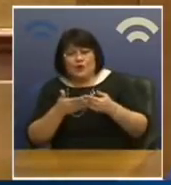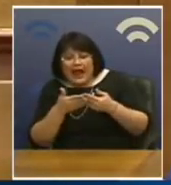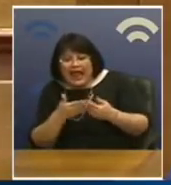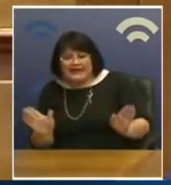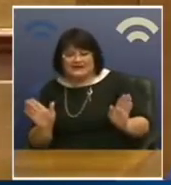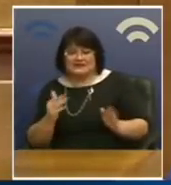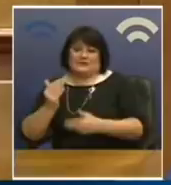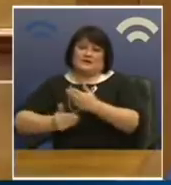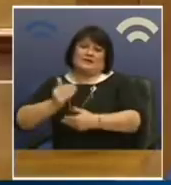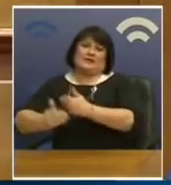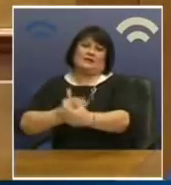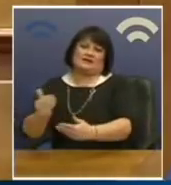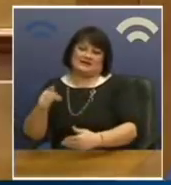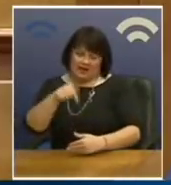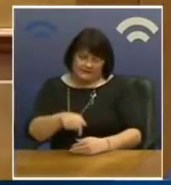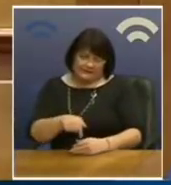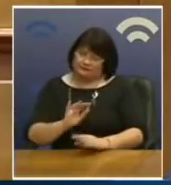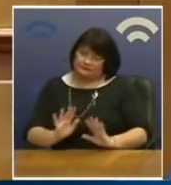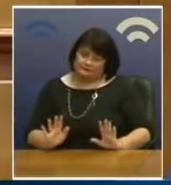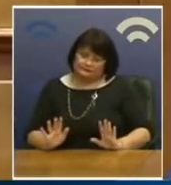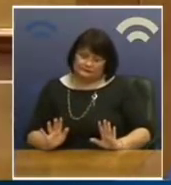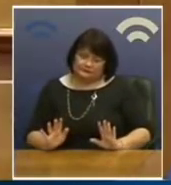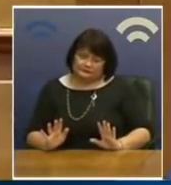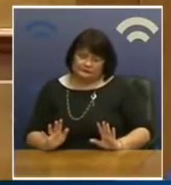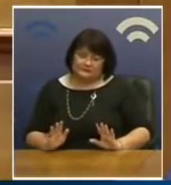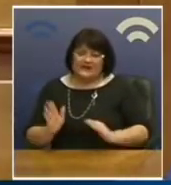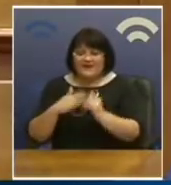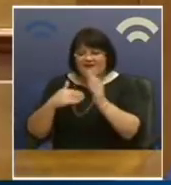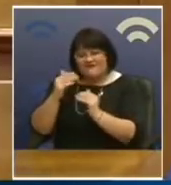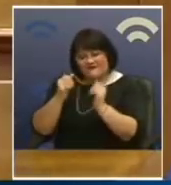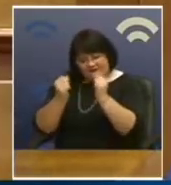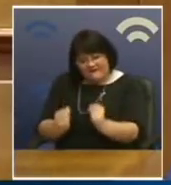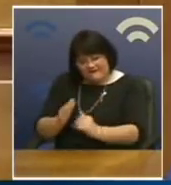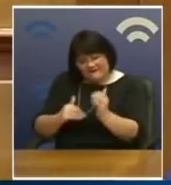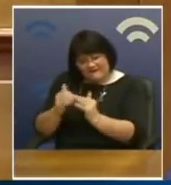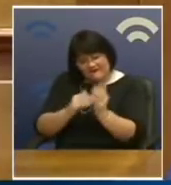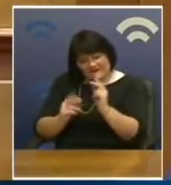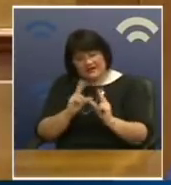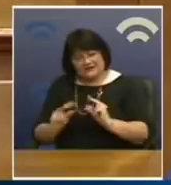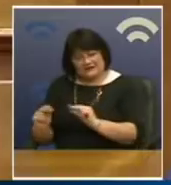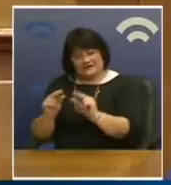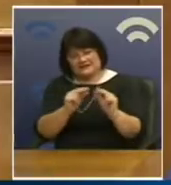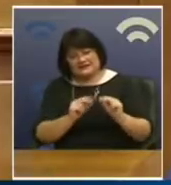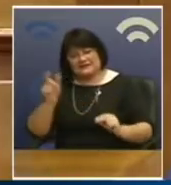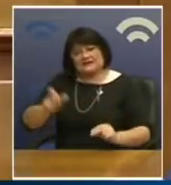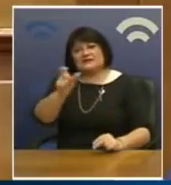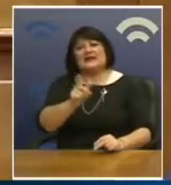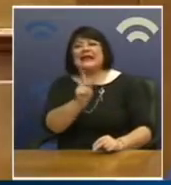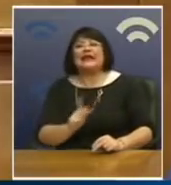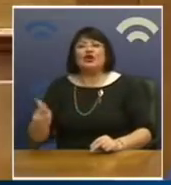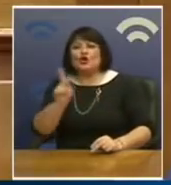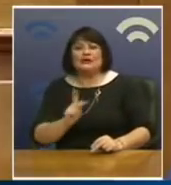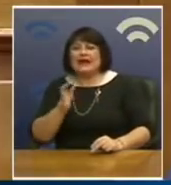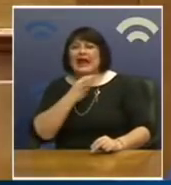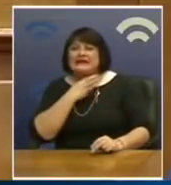διαδικασία. Δεν μετανιώνουμε που βάλαμε τις βάσεις της συζήτησης στην ελληνική κοινωνία για την